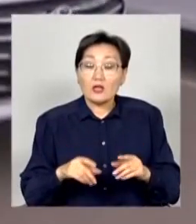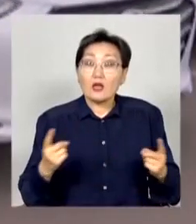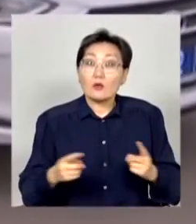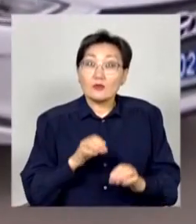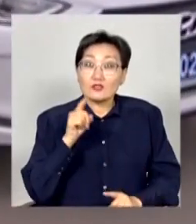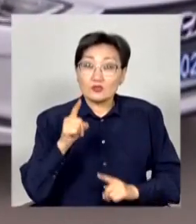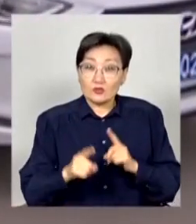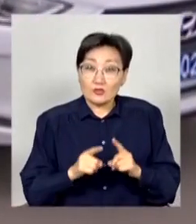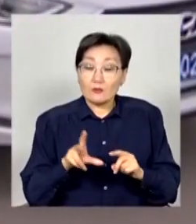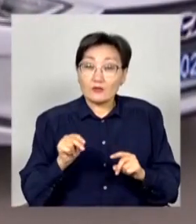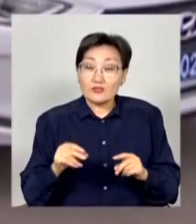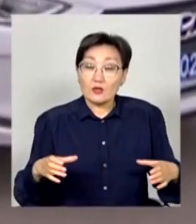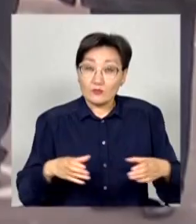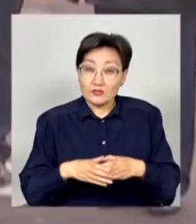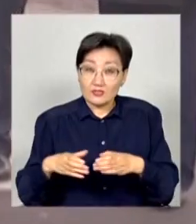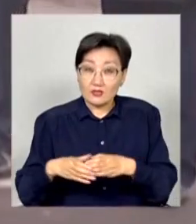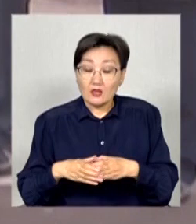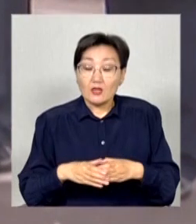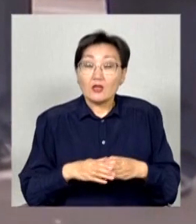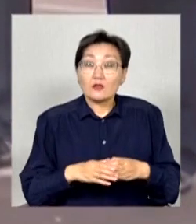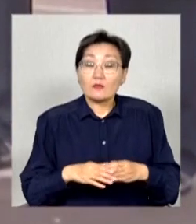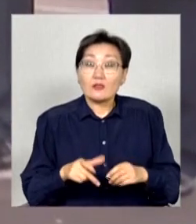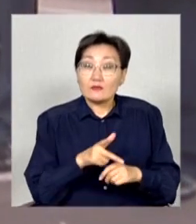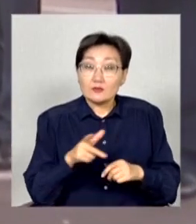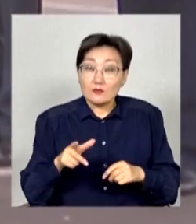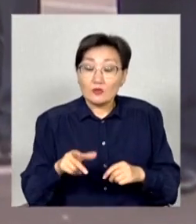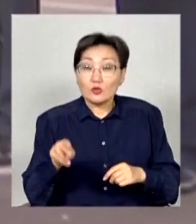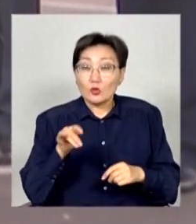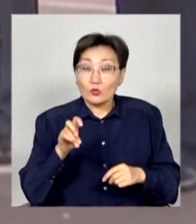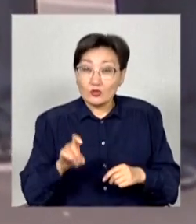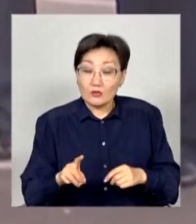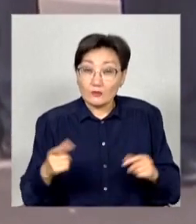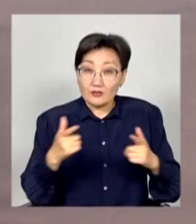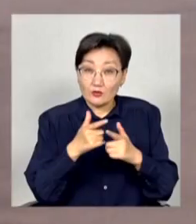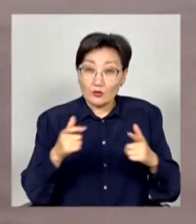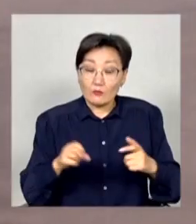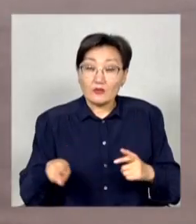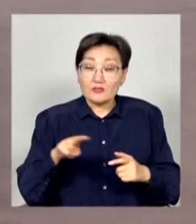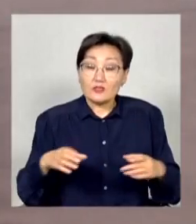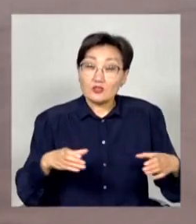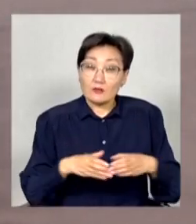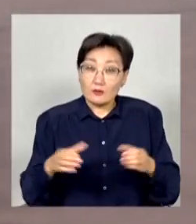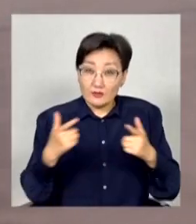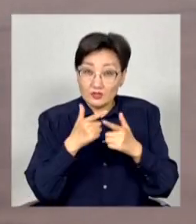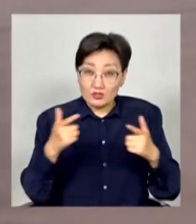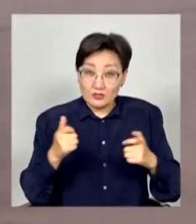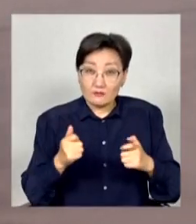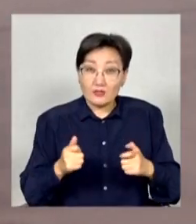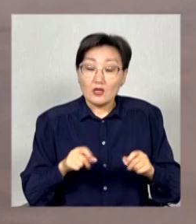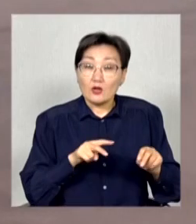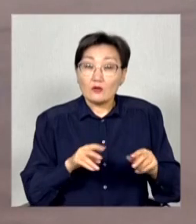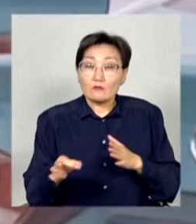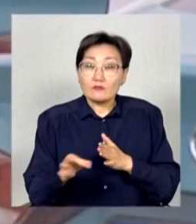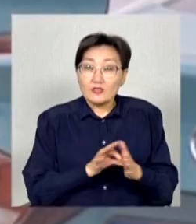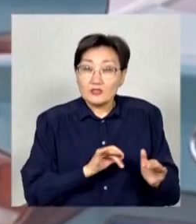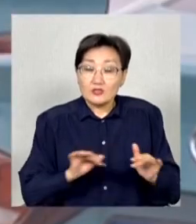количества патрульных. Стражи порядка оснастят видеорегистраторами и дронами. По информации МВД, созданы группы информационного реагирования,